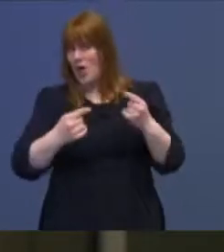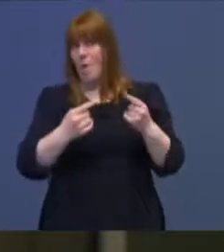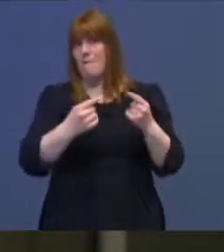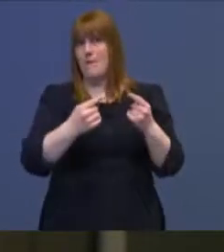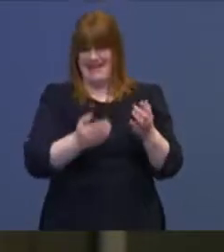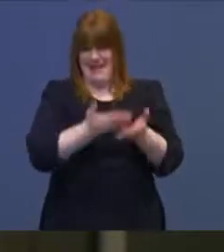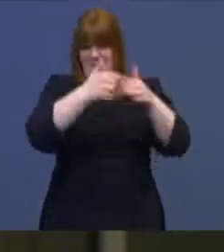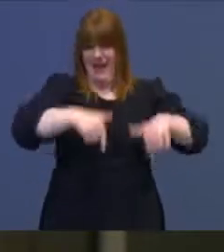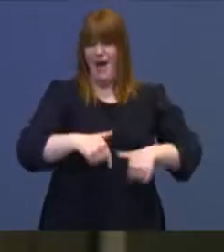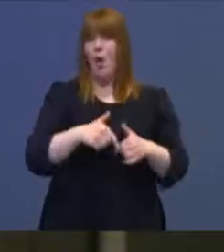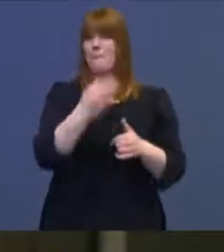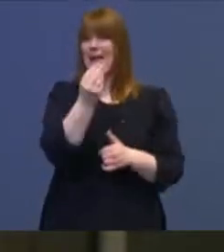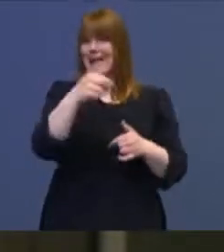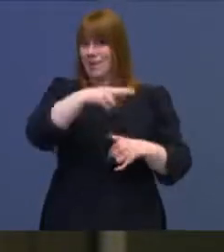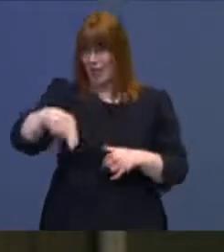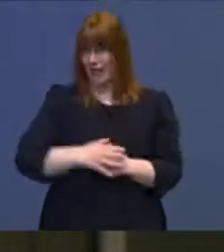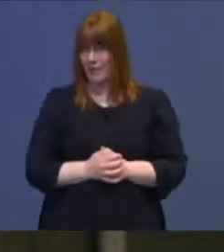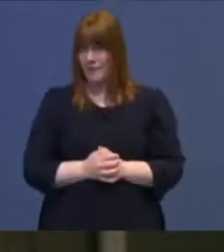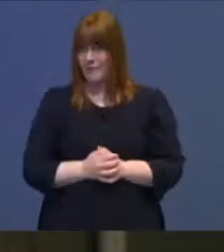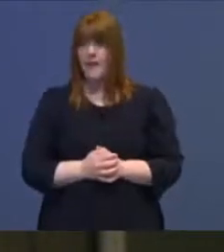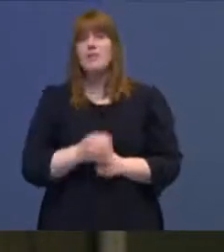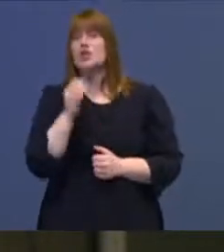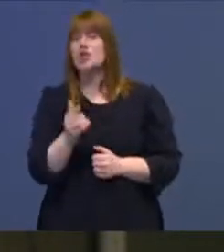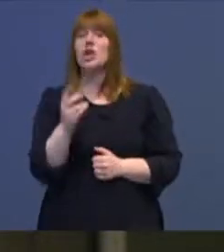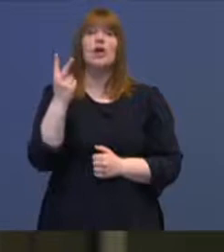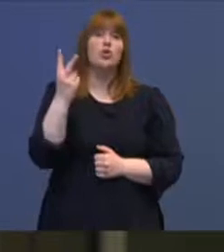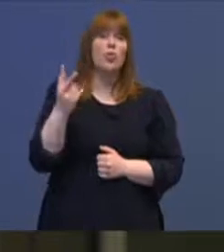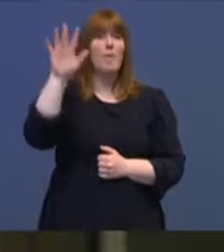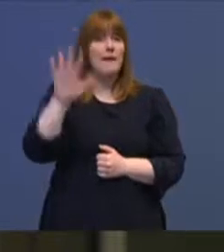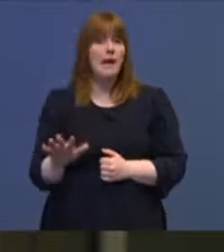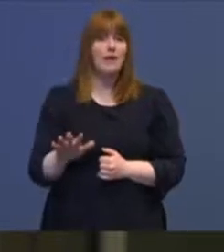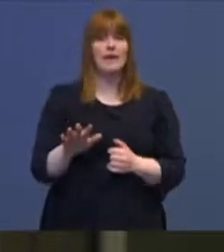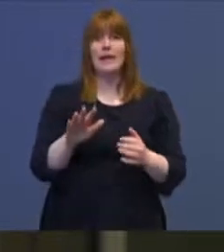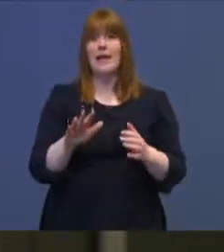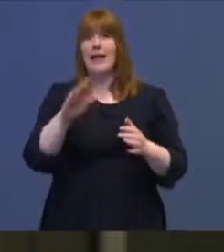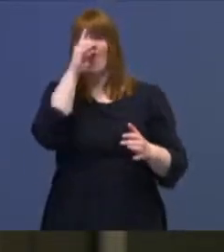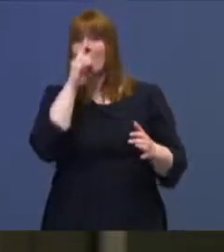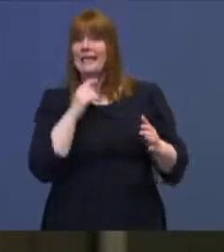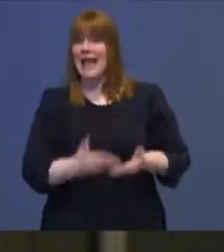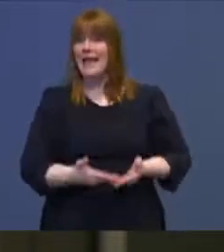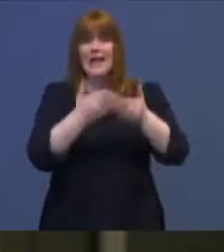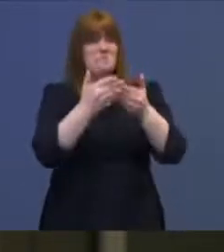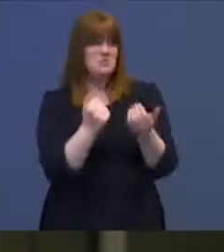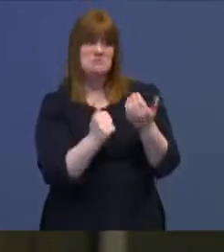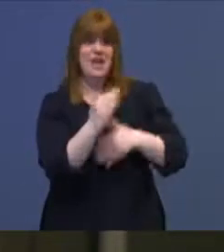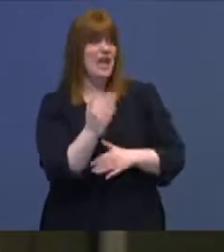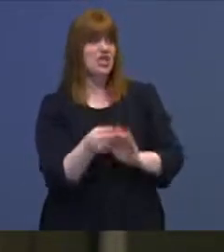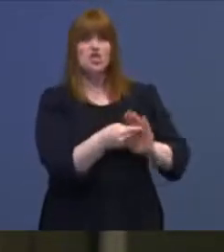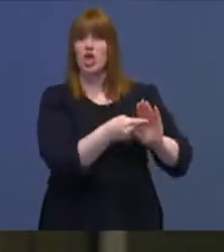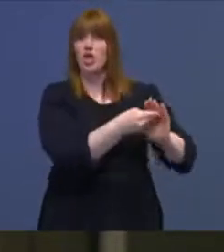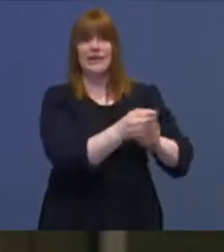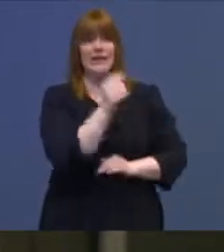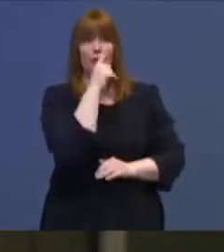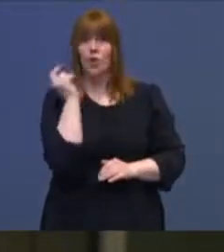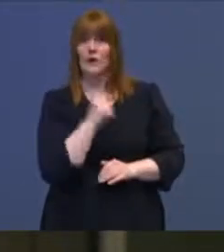som skal brukes I Norge, men siden det kom 2 milliarder til humanitær hjelp, så det ikke kommet noe mer støtte til Ukraina. De ber stadig